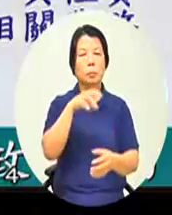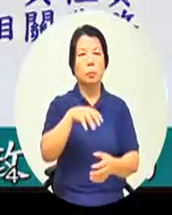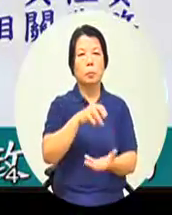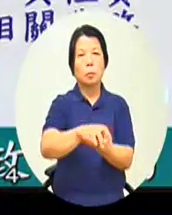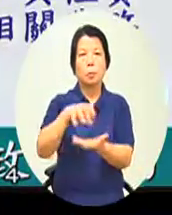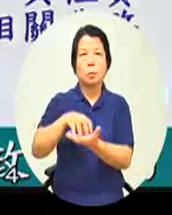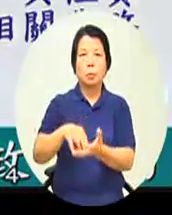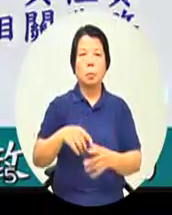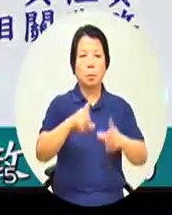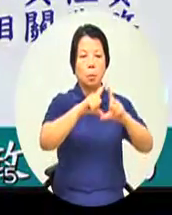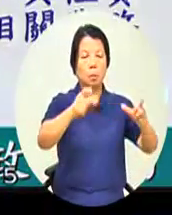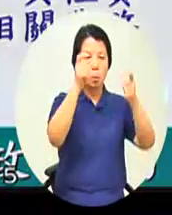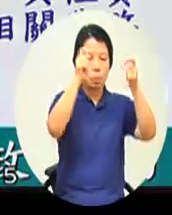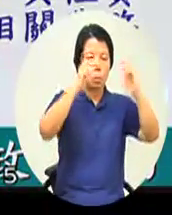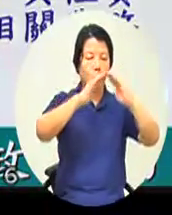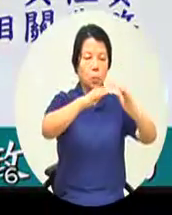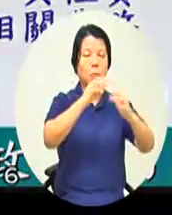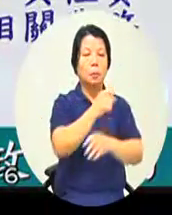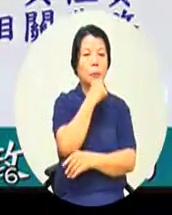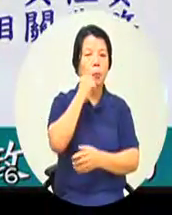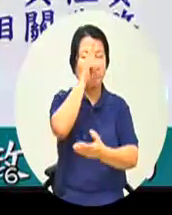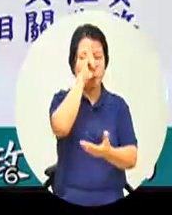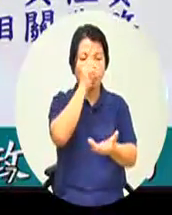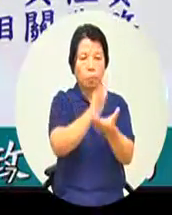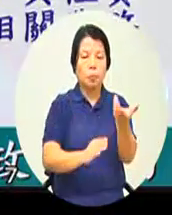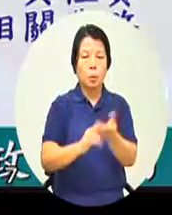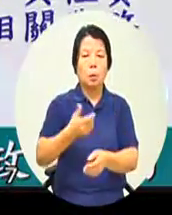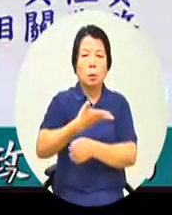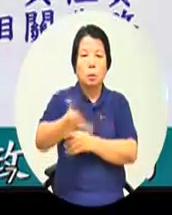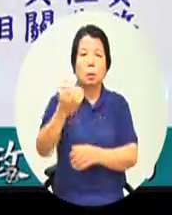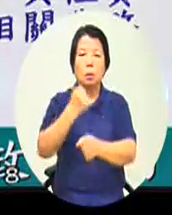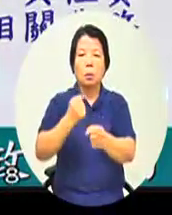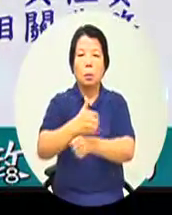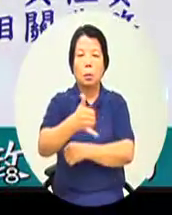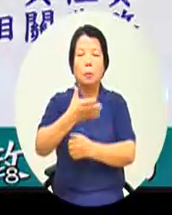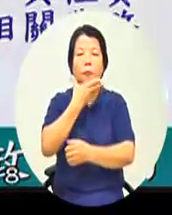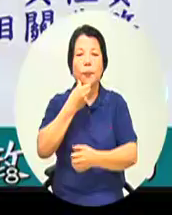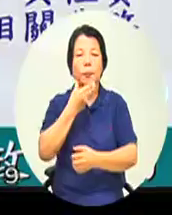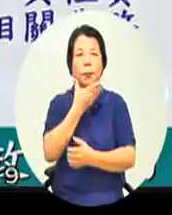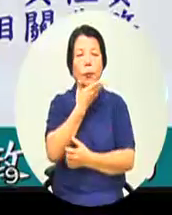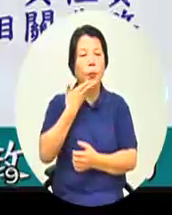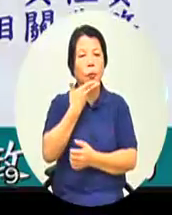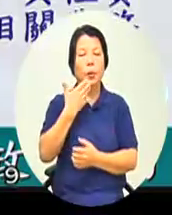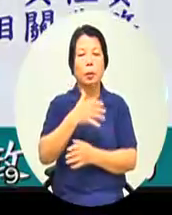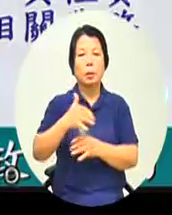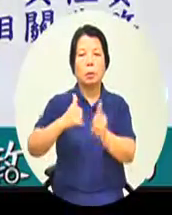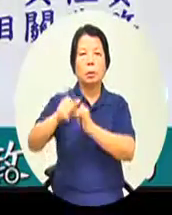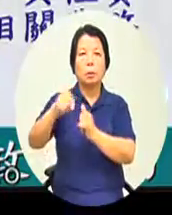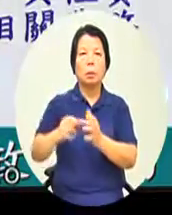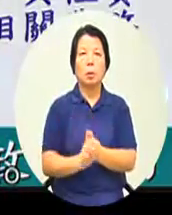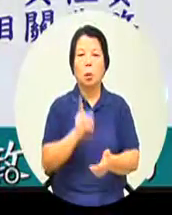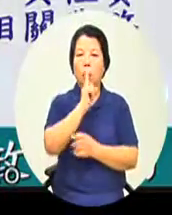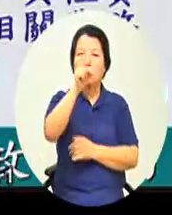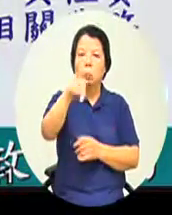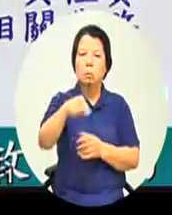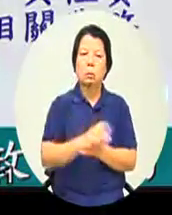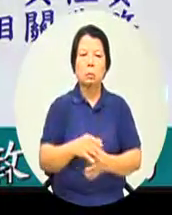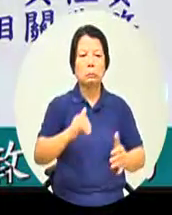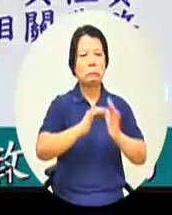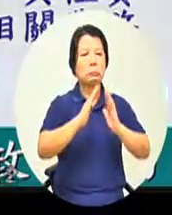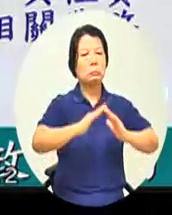么大的高雄市的营养午餐是由咱员工福利社，这你讲叫什么人？我问市长，市长嘛唔